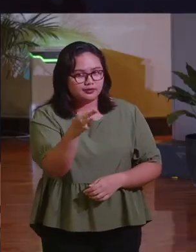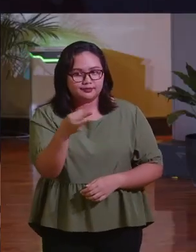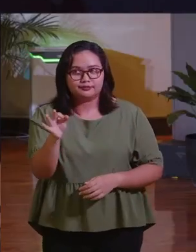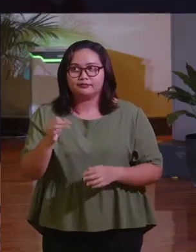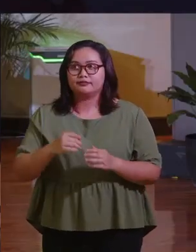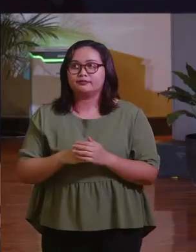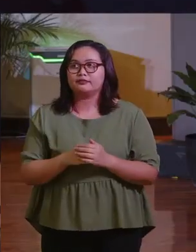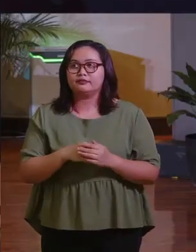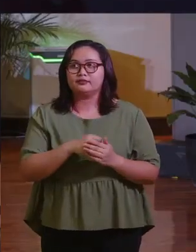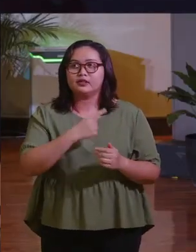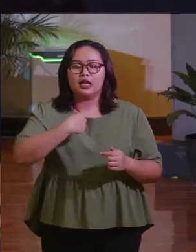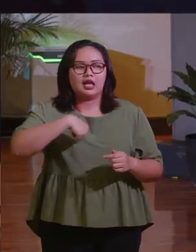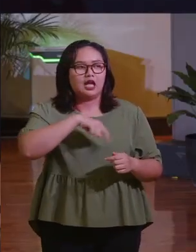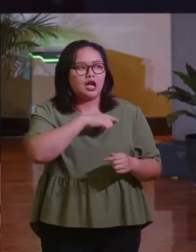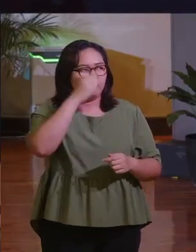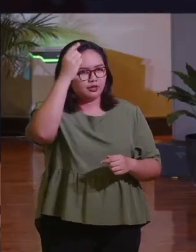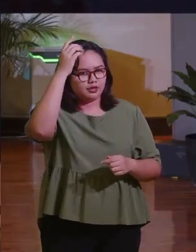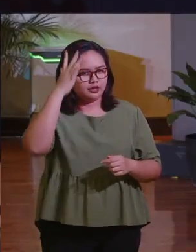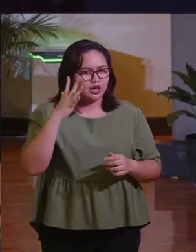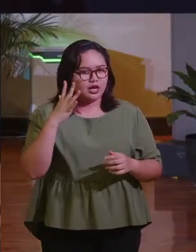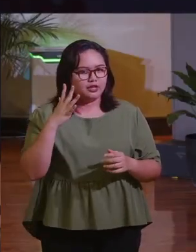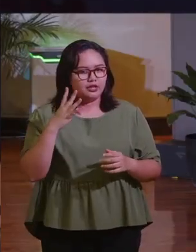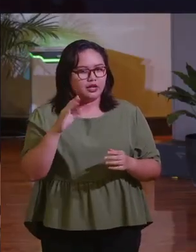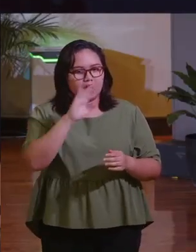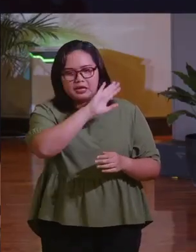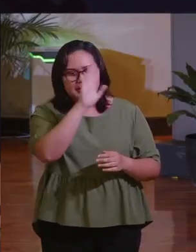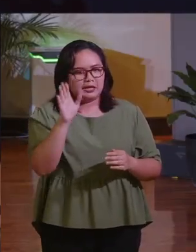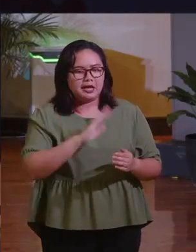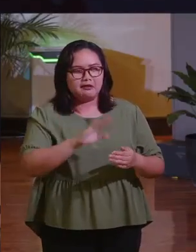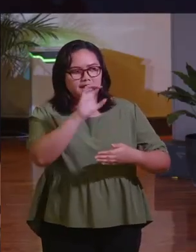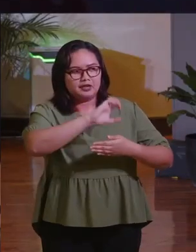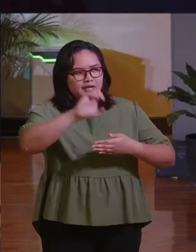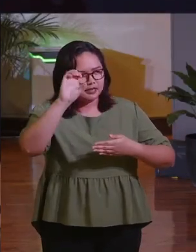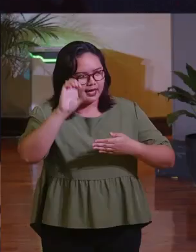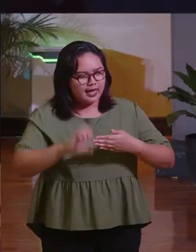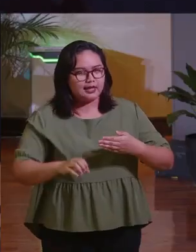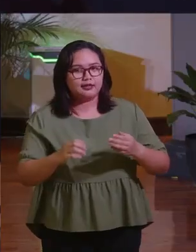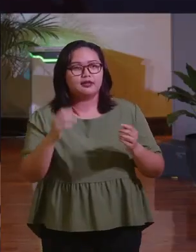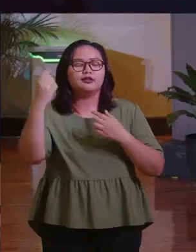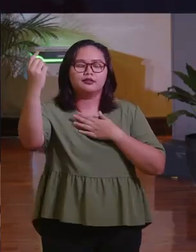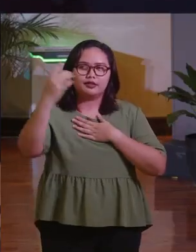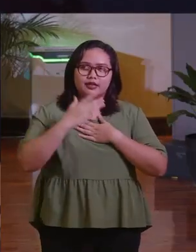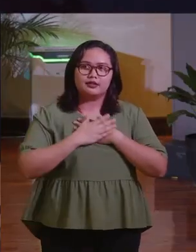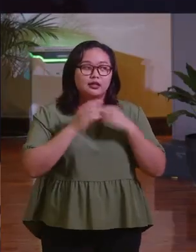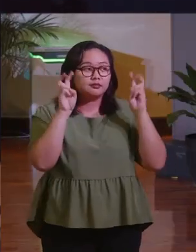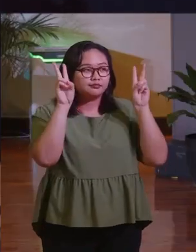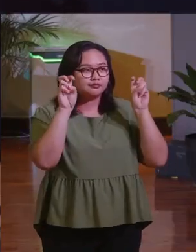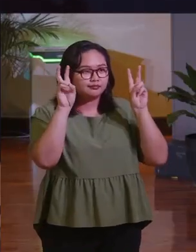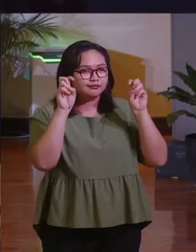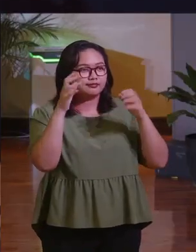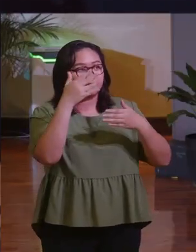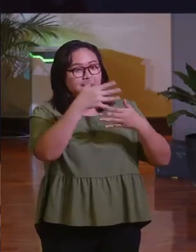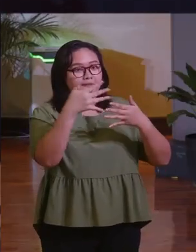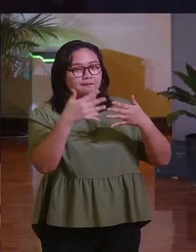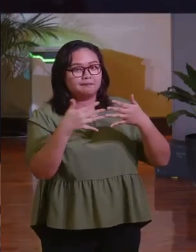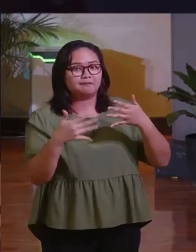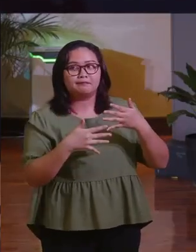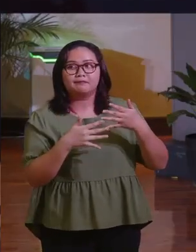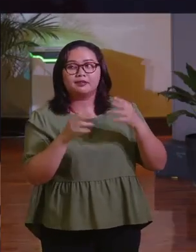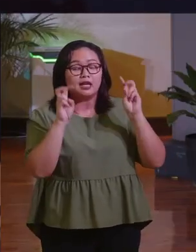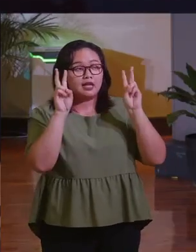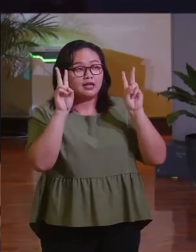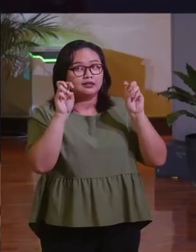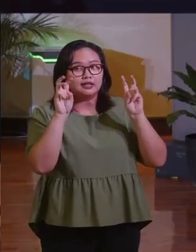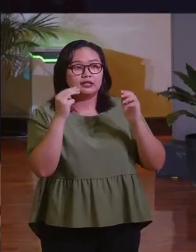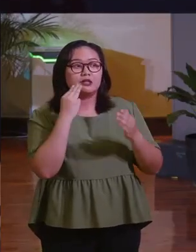Our God of Relentless Grace. Yan po ang title ng ating serye. At ang title ng mensahe